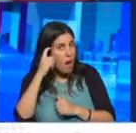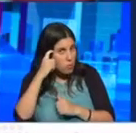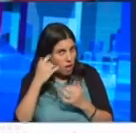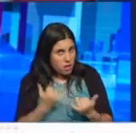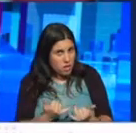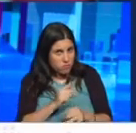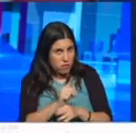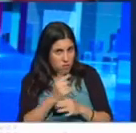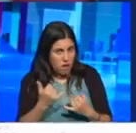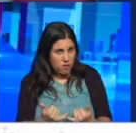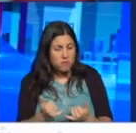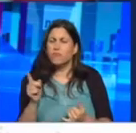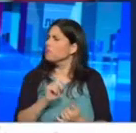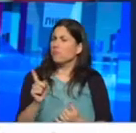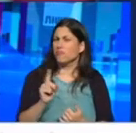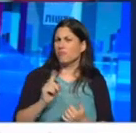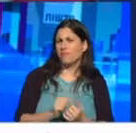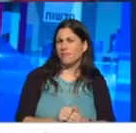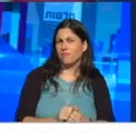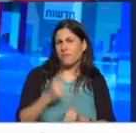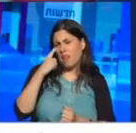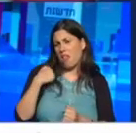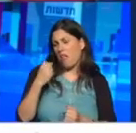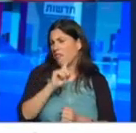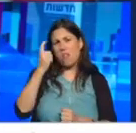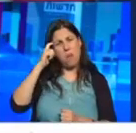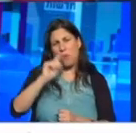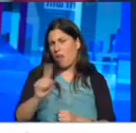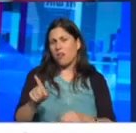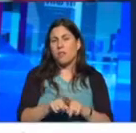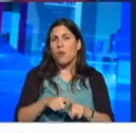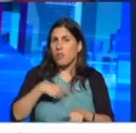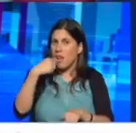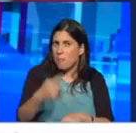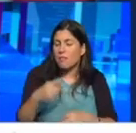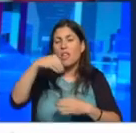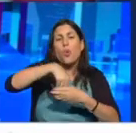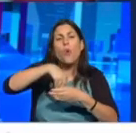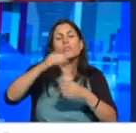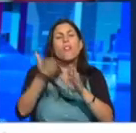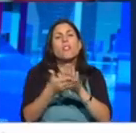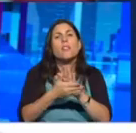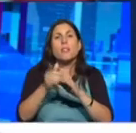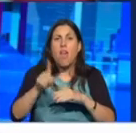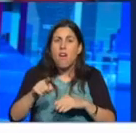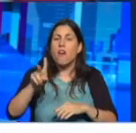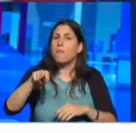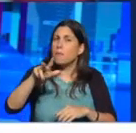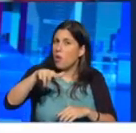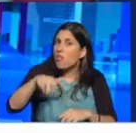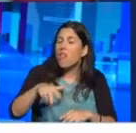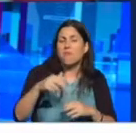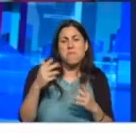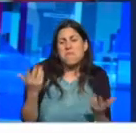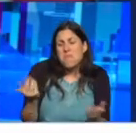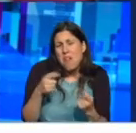אלה? לא. דעתי הוא לא מודאג, כמו שאמרתי, התוכן של התיקים של 1000 ו-2000 ו-3000 הוא כמובן